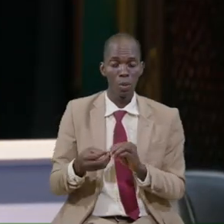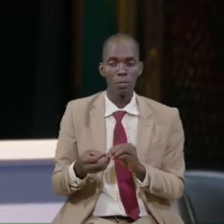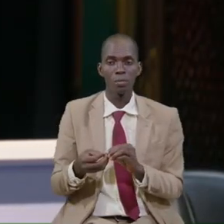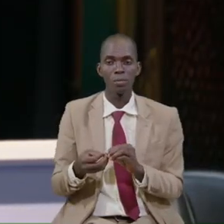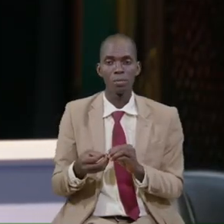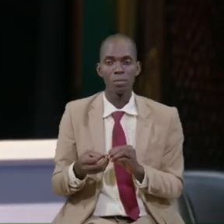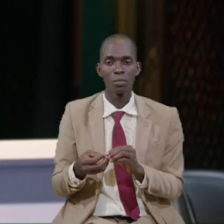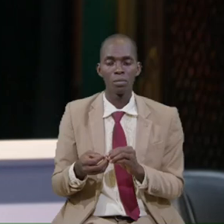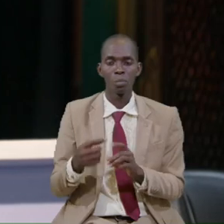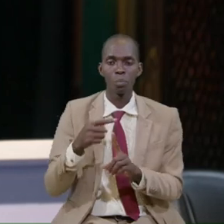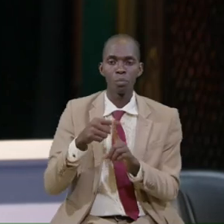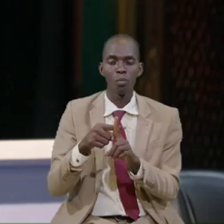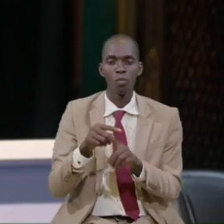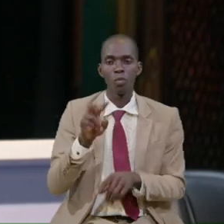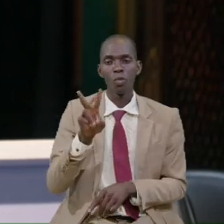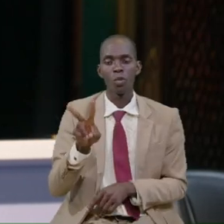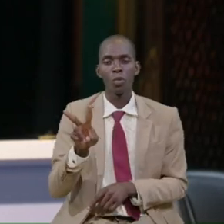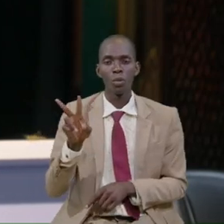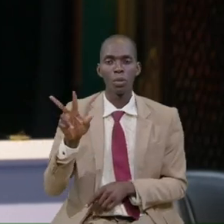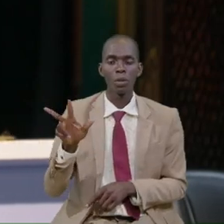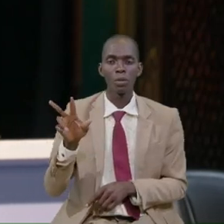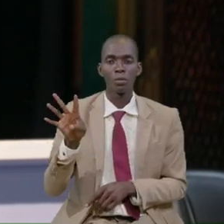plus 234